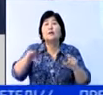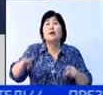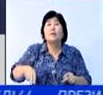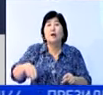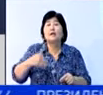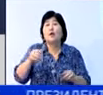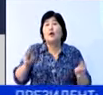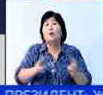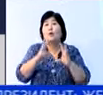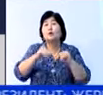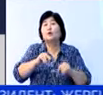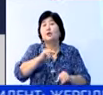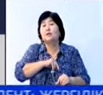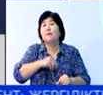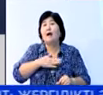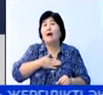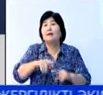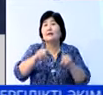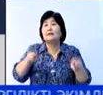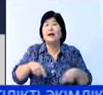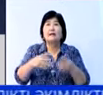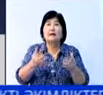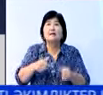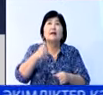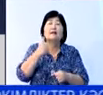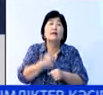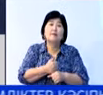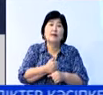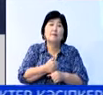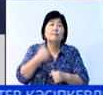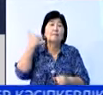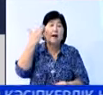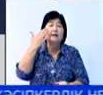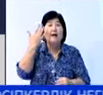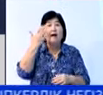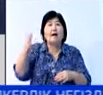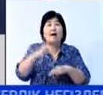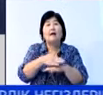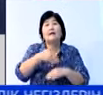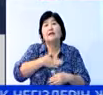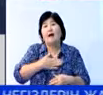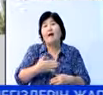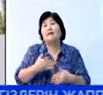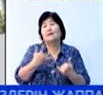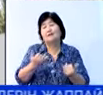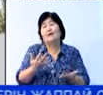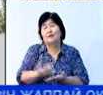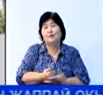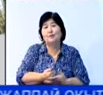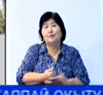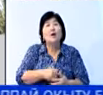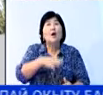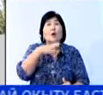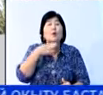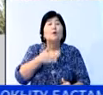басшыларынан өрт сөндіру қызметкерлерден алғыс хаттар алды. Ең басты мақсат халықтың алғысын алу бізге.